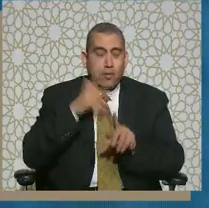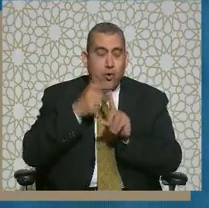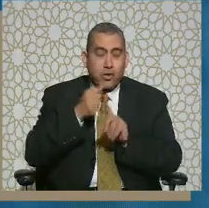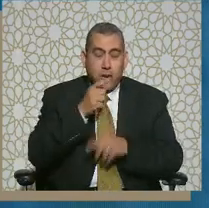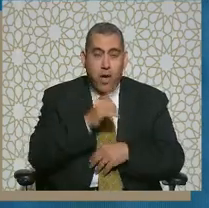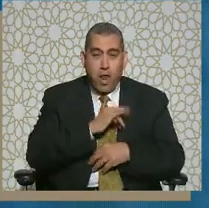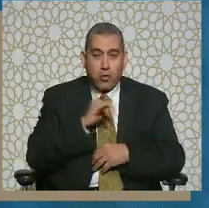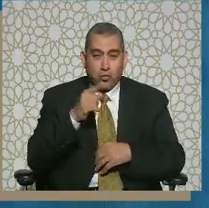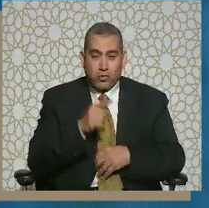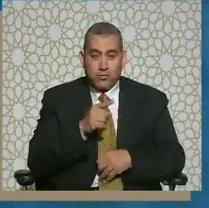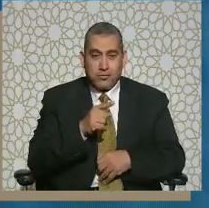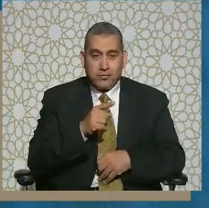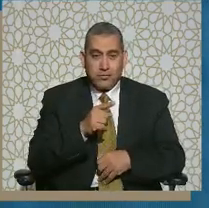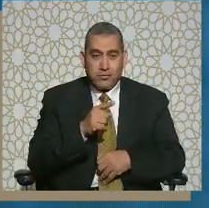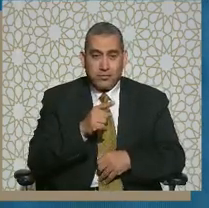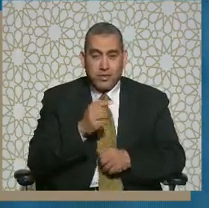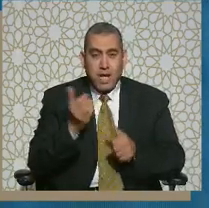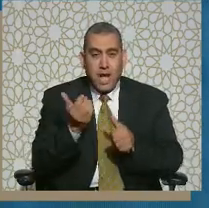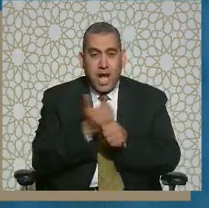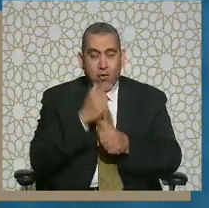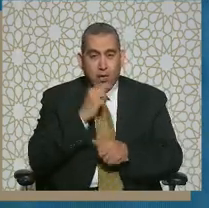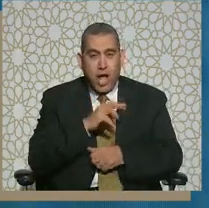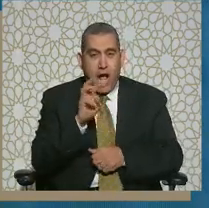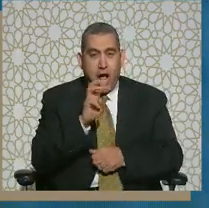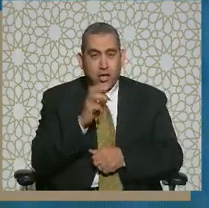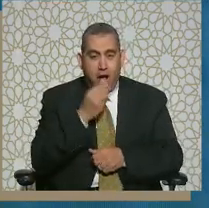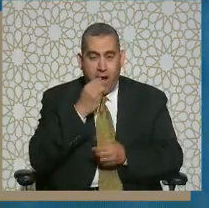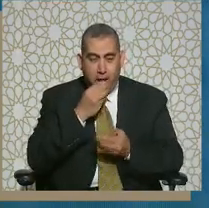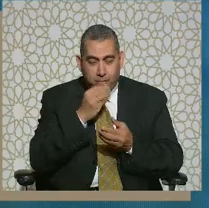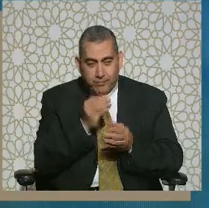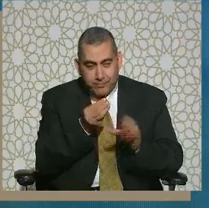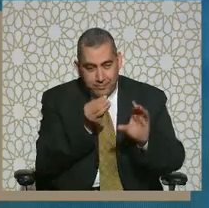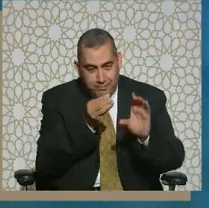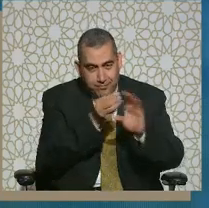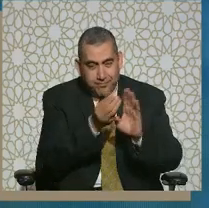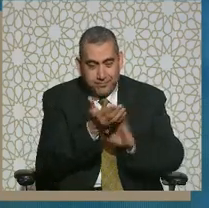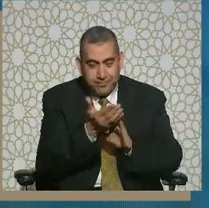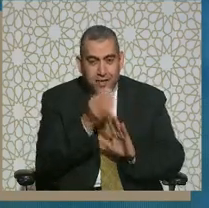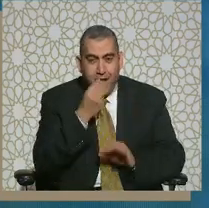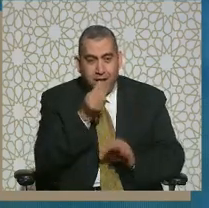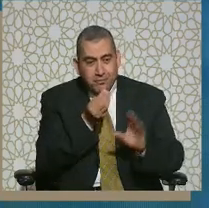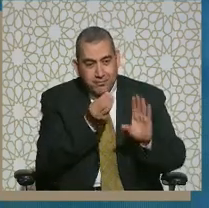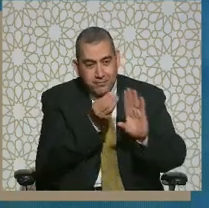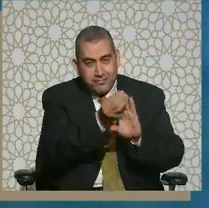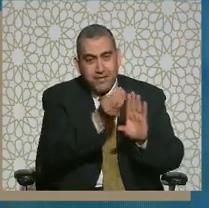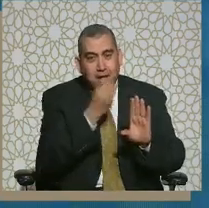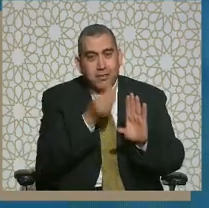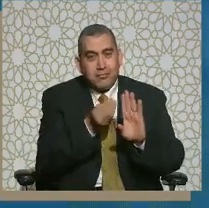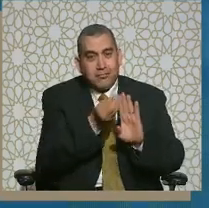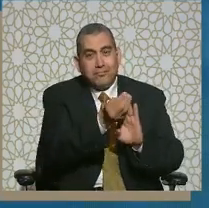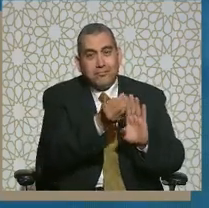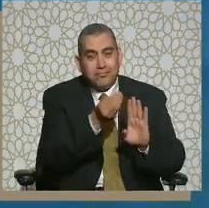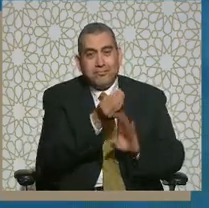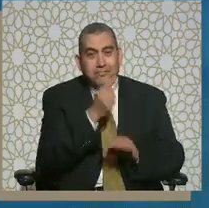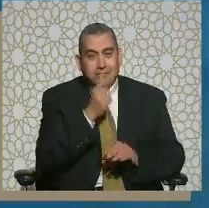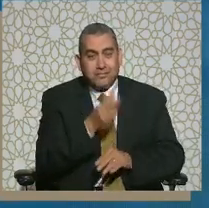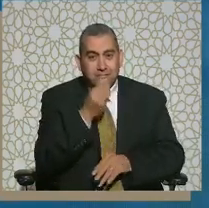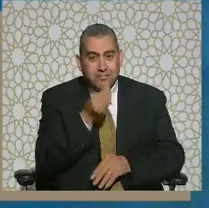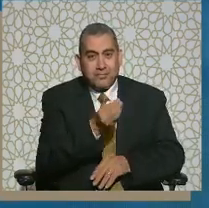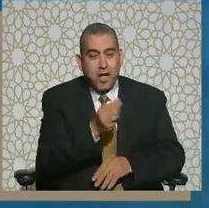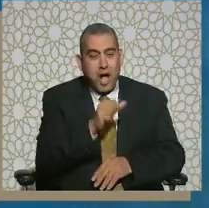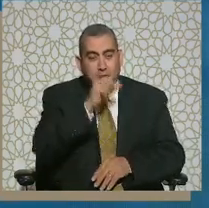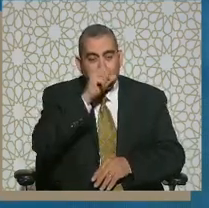وسلم يطعم ستنا السيده عائشه اللقمه في فمها بايده الشريفه ايده الكريمه وياكل ويشرب